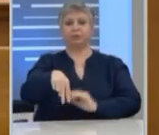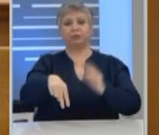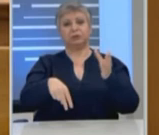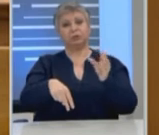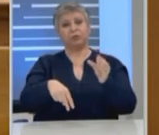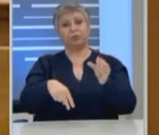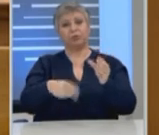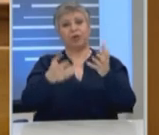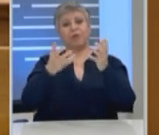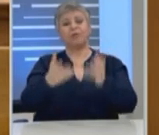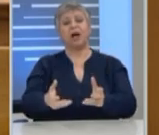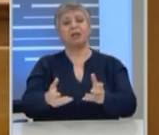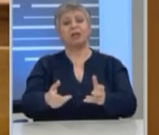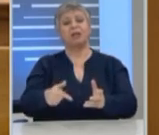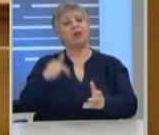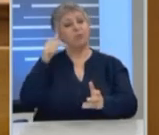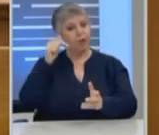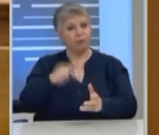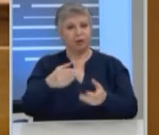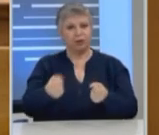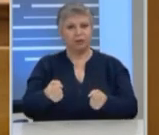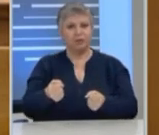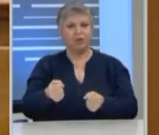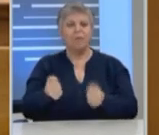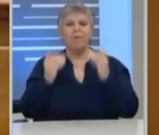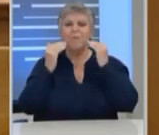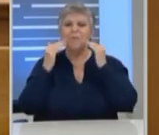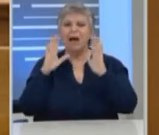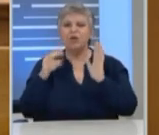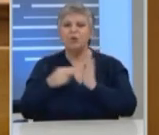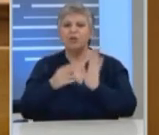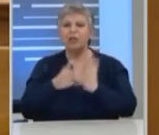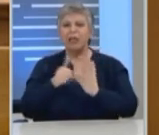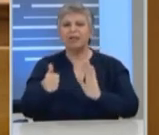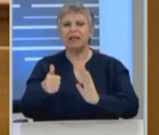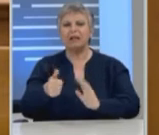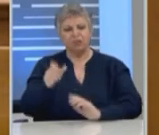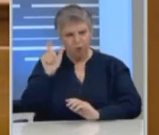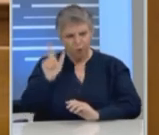ότι είναι πολύ βαρύ, αλλά είναι αυτό. Το Μάιο του 2016 το είχε διαβάσει.